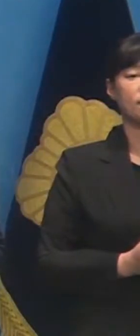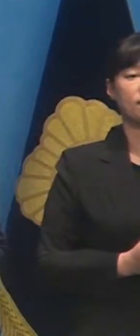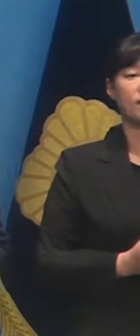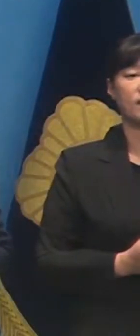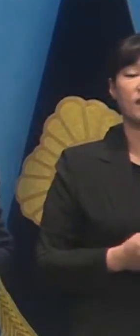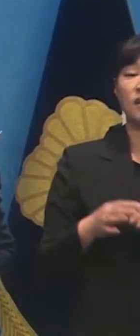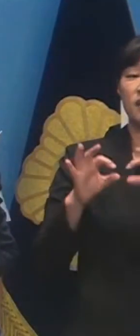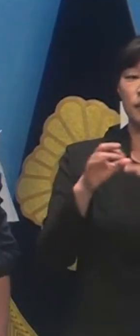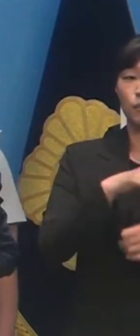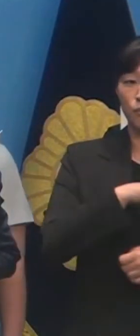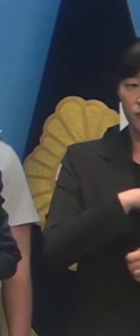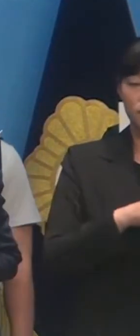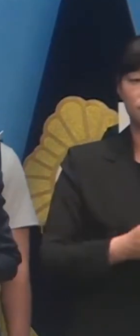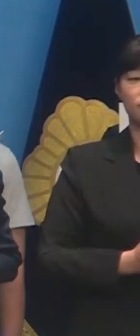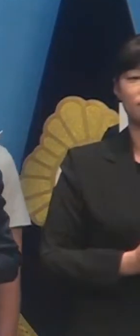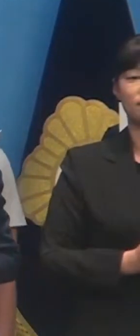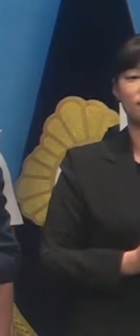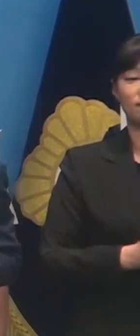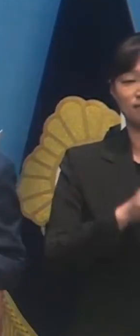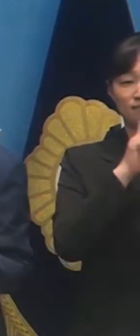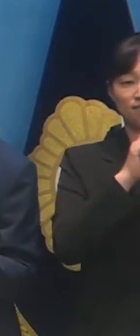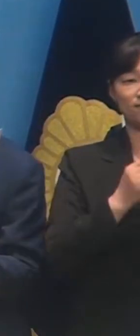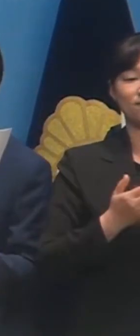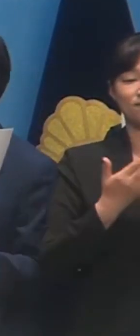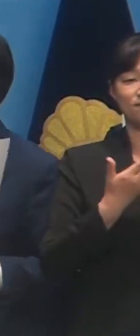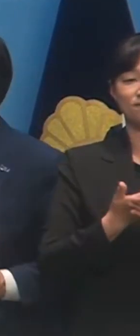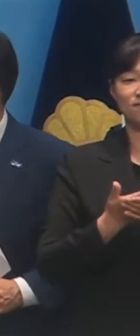김경호 의원님. 말씀.